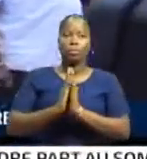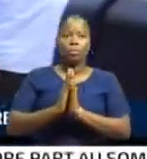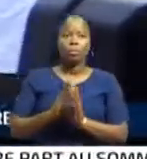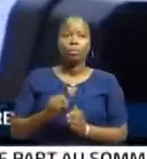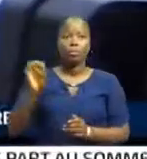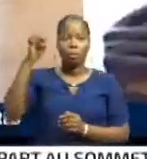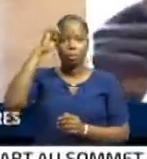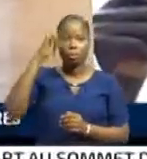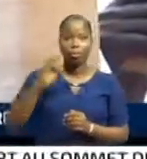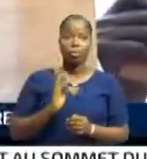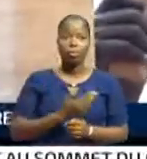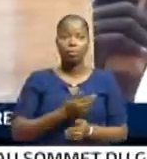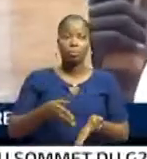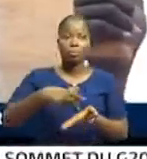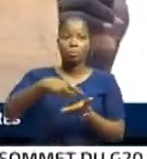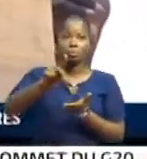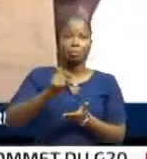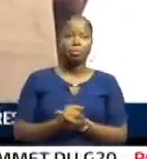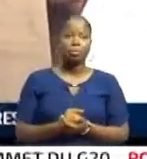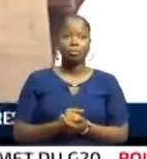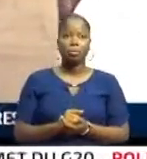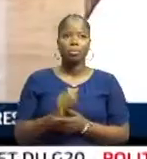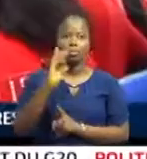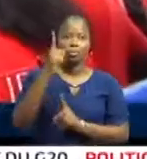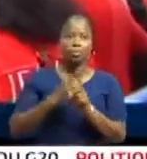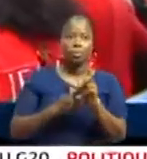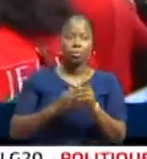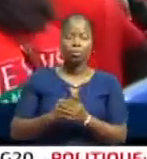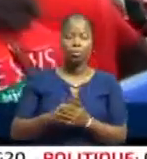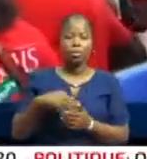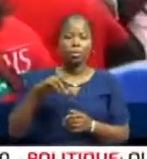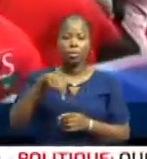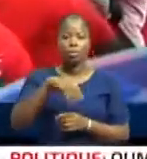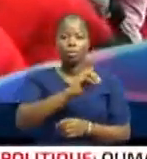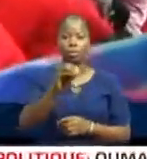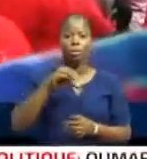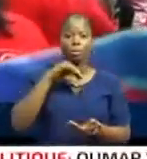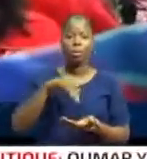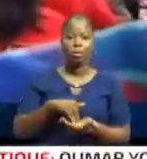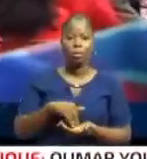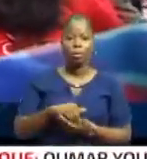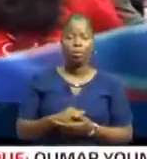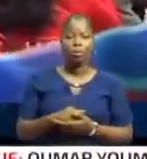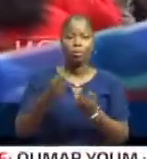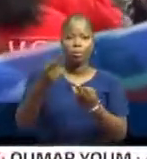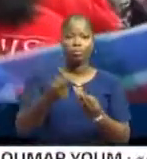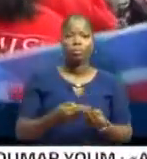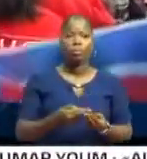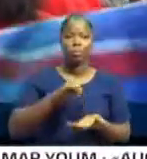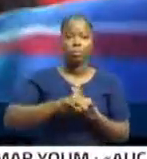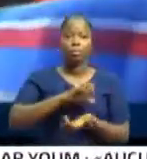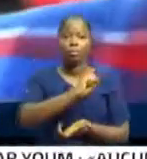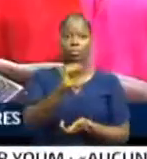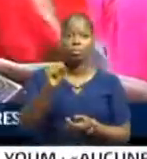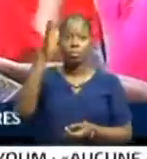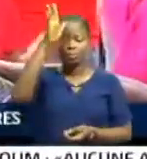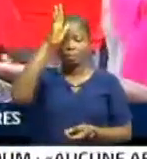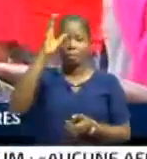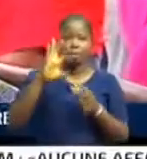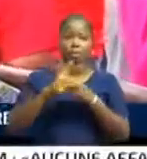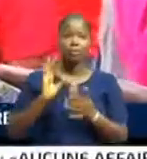5e mois de salaire qui ne doivent depuis le mois de mars à août qu'on a pas rossier a loupé à la tabaski qui approche ce sont des pères de famille et des mères de